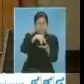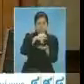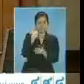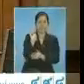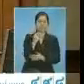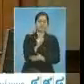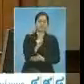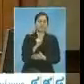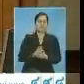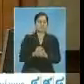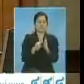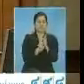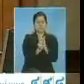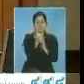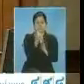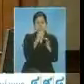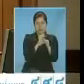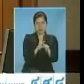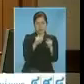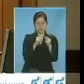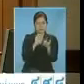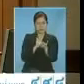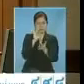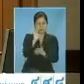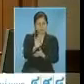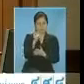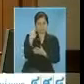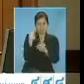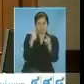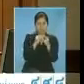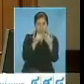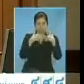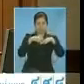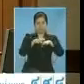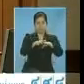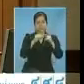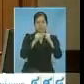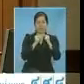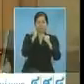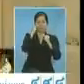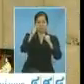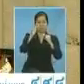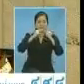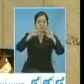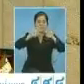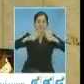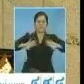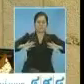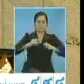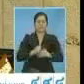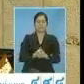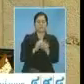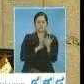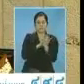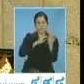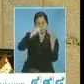ะเรื่องแรกแนวคิดในการลงทุนเพื่อตอบโจทย์ connectivity หรือการเชื่อมโยงสู่ AEC เพื่อให้ประเทศไทยของเรานั้นได้